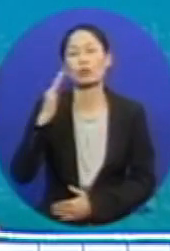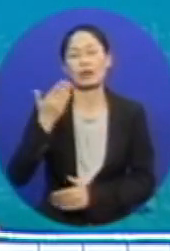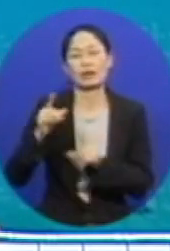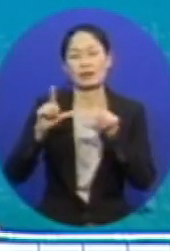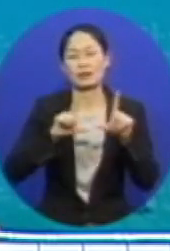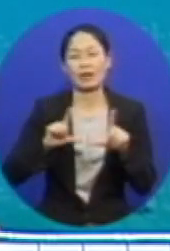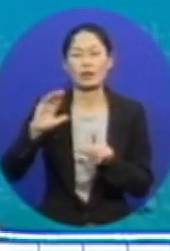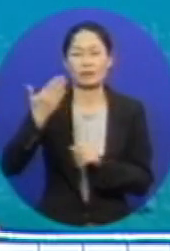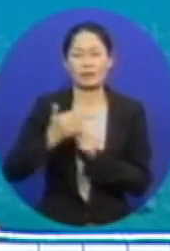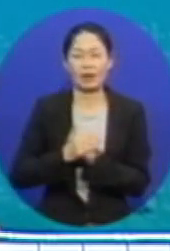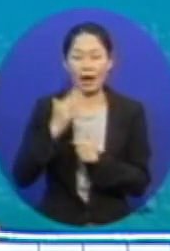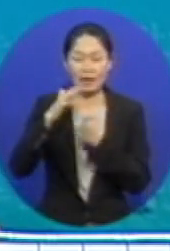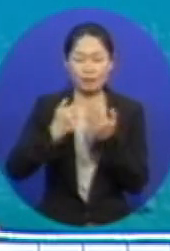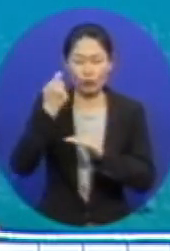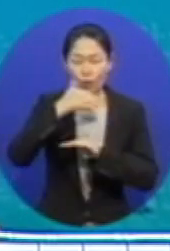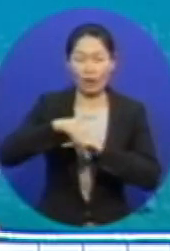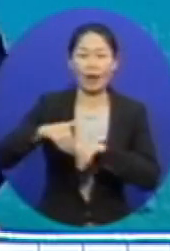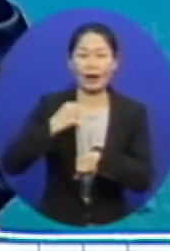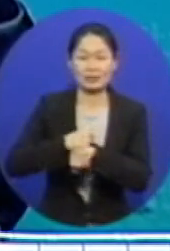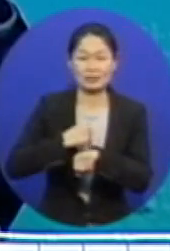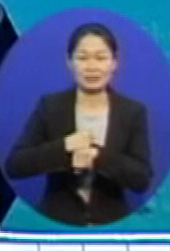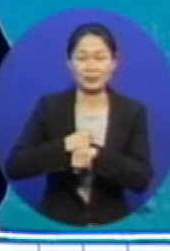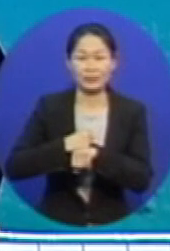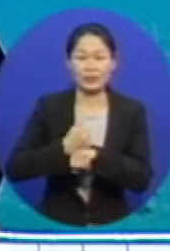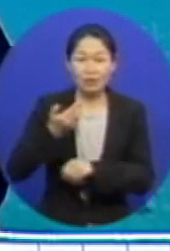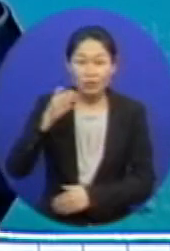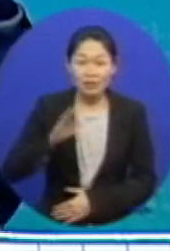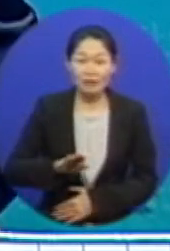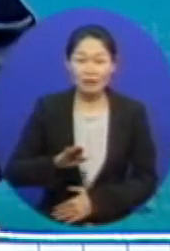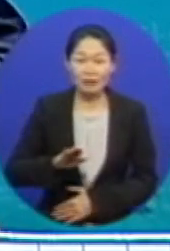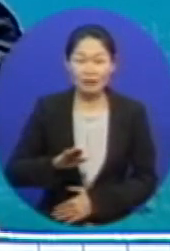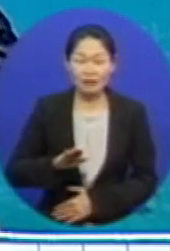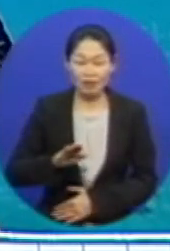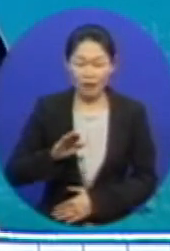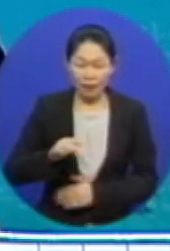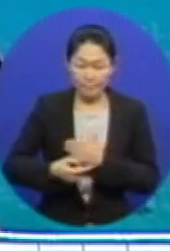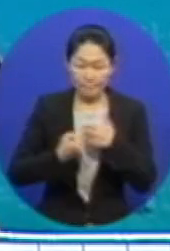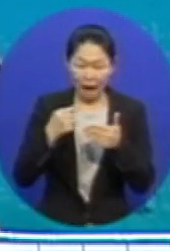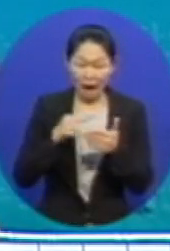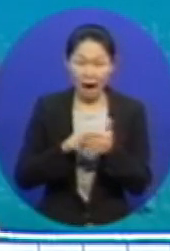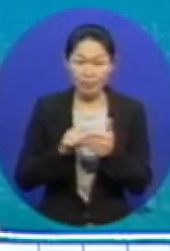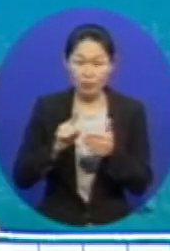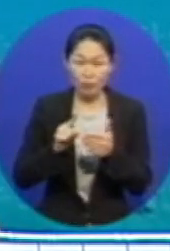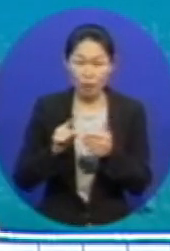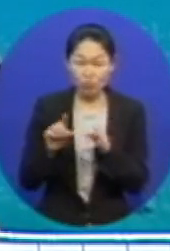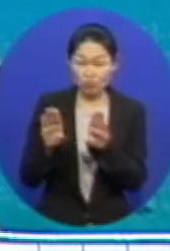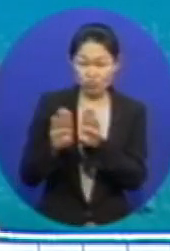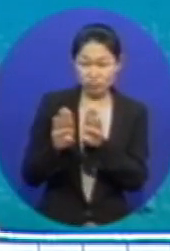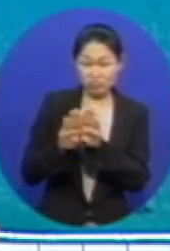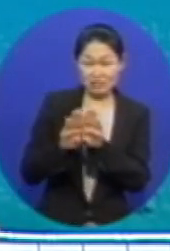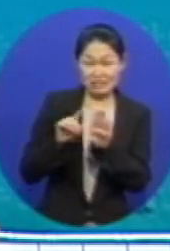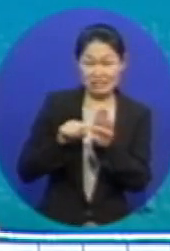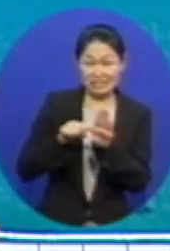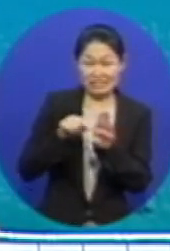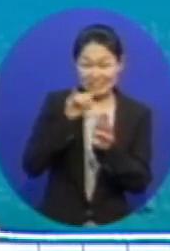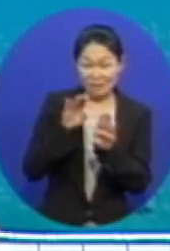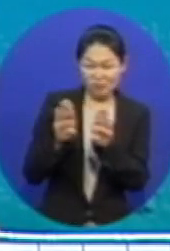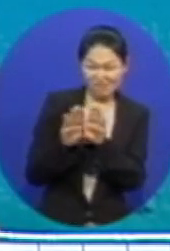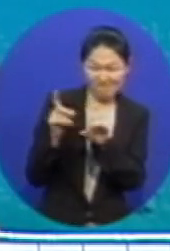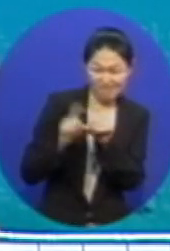축복의 삶을 살아요 그런데 이게 마음에 진짜 무슨 문 있어야 분 단속을